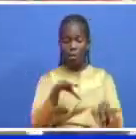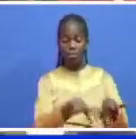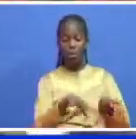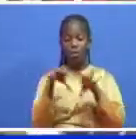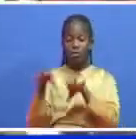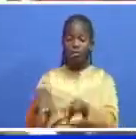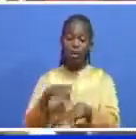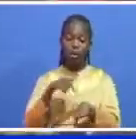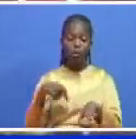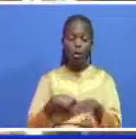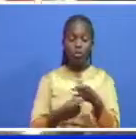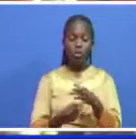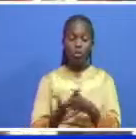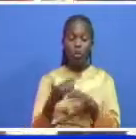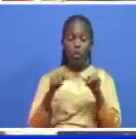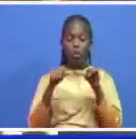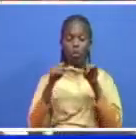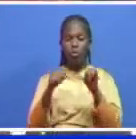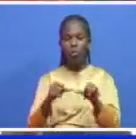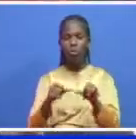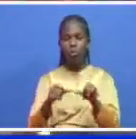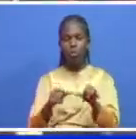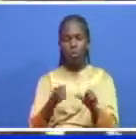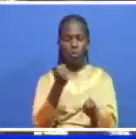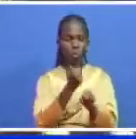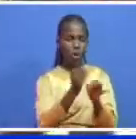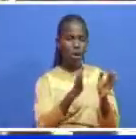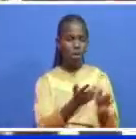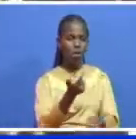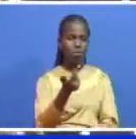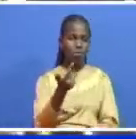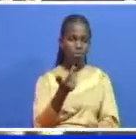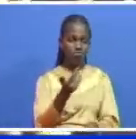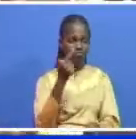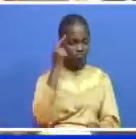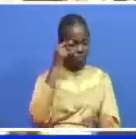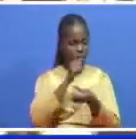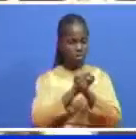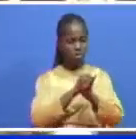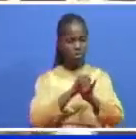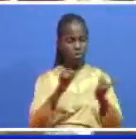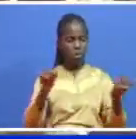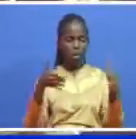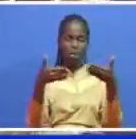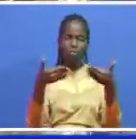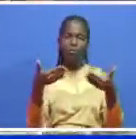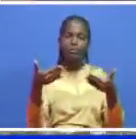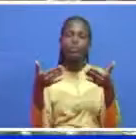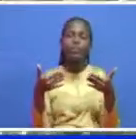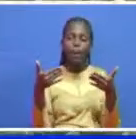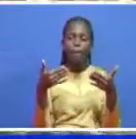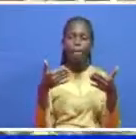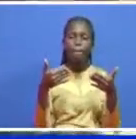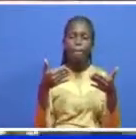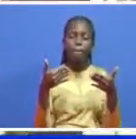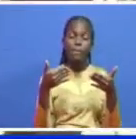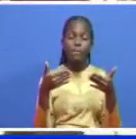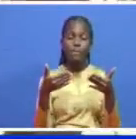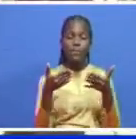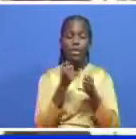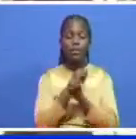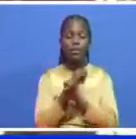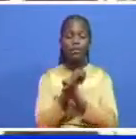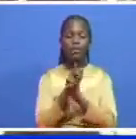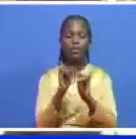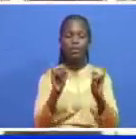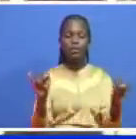kuyana wa Ikungu. Kana nitu mande wa umudhuku miaumwe o wa kuklini ya kana wa kusubi ya soko witu. Nikenda wikale we mudheu